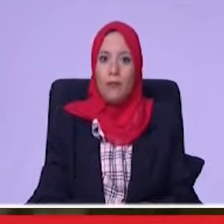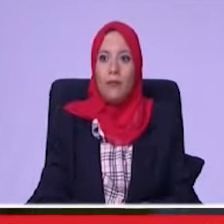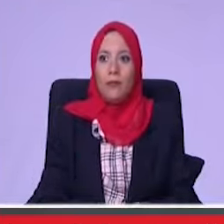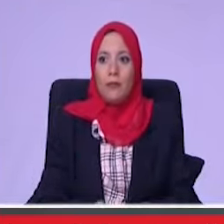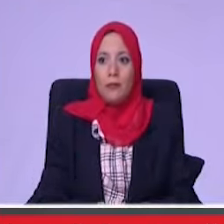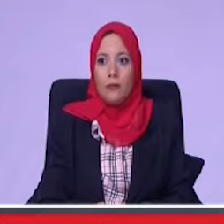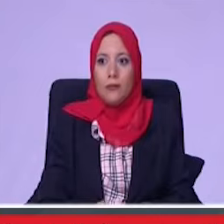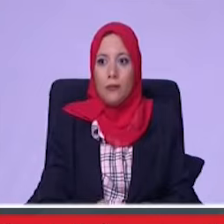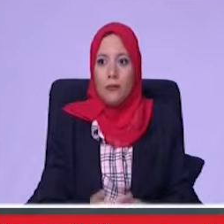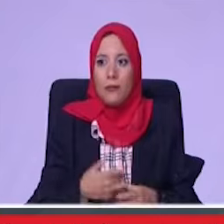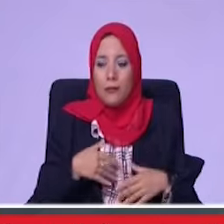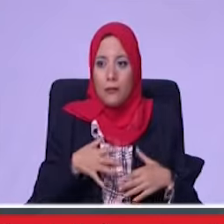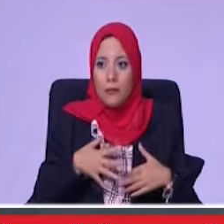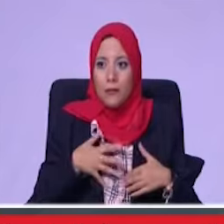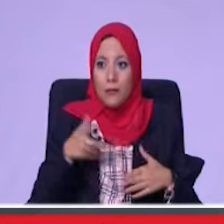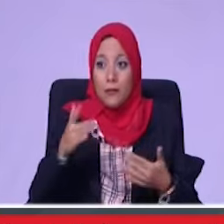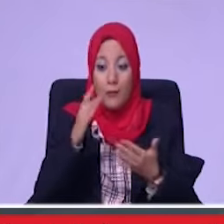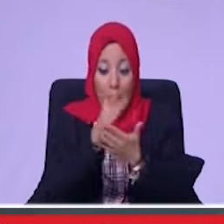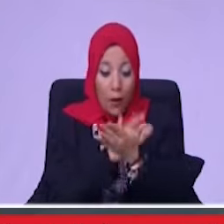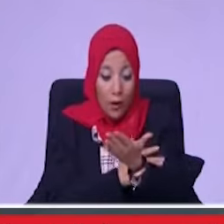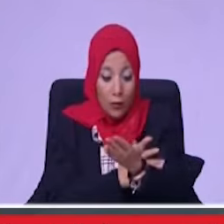يعني لولا أن أنا كمان معايا تقرير طبي